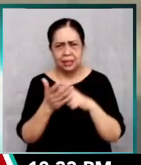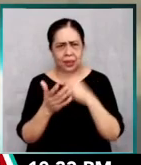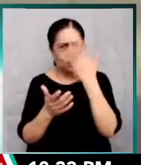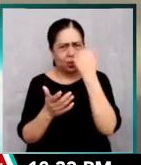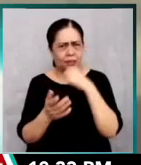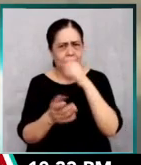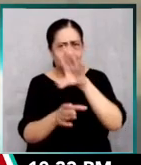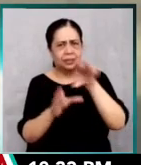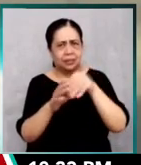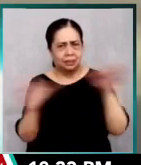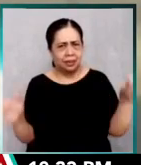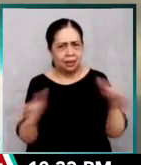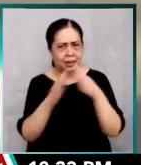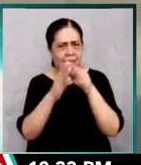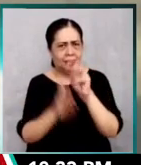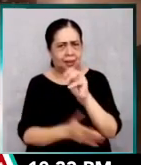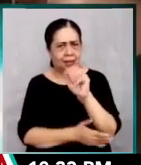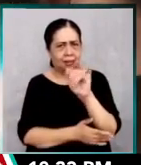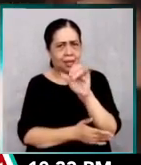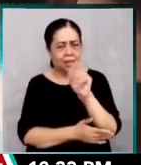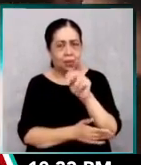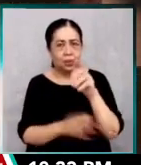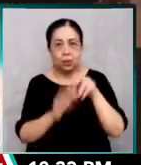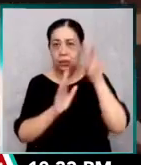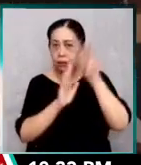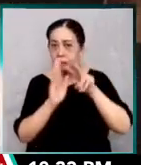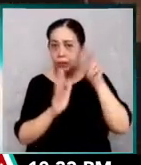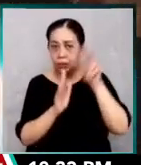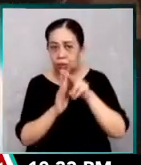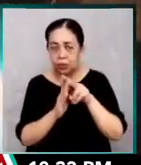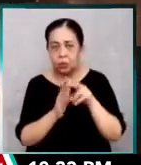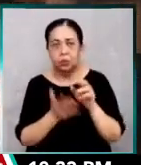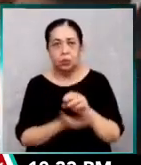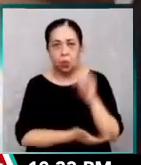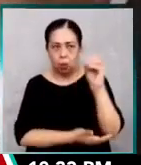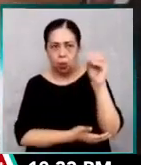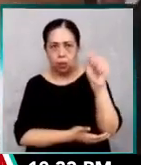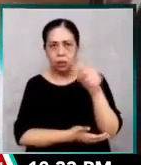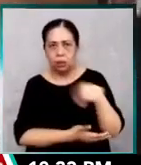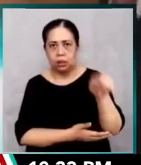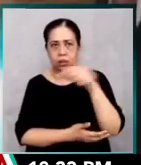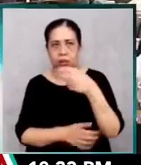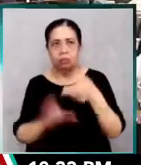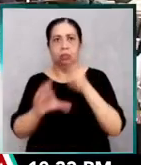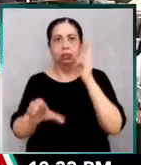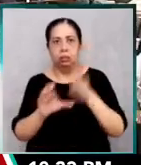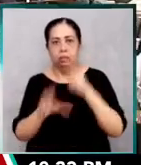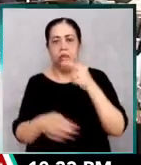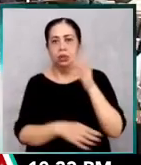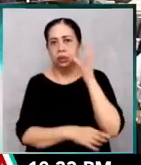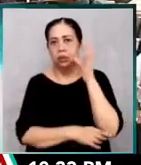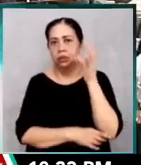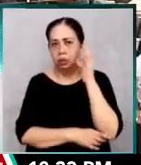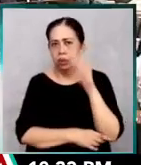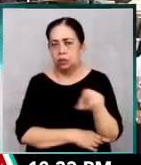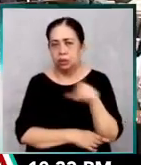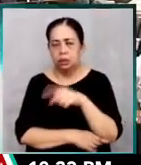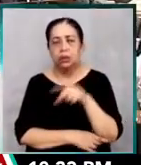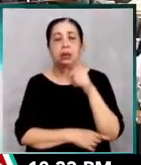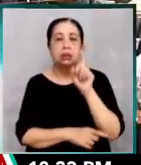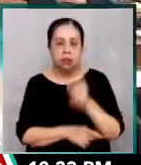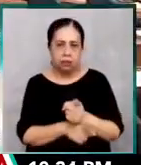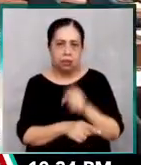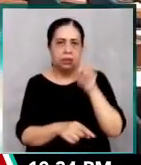Mayon Volcano sa tourism video, overacting ang mga panawagang mag-resign si Frasco. Bagamat dapat imbestigahan